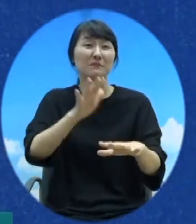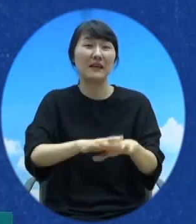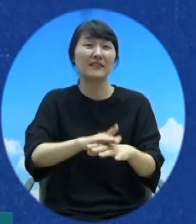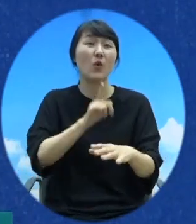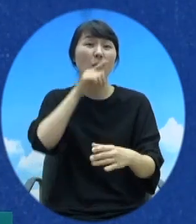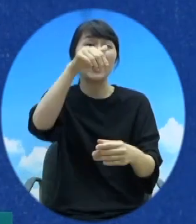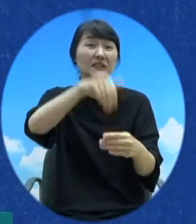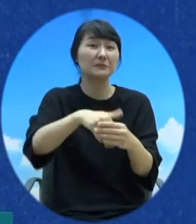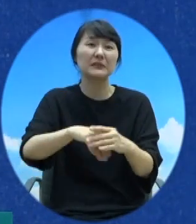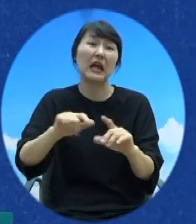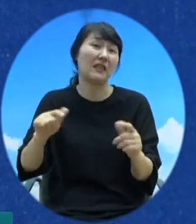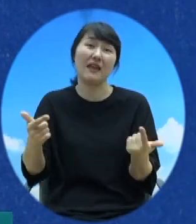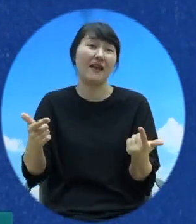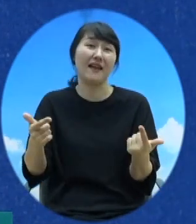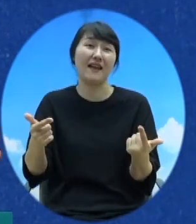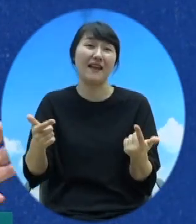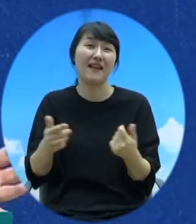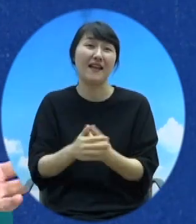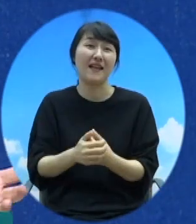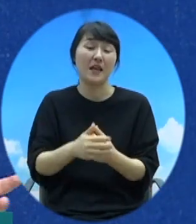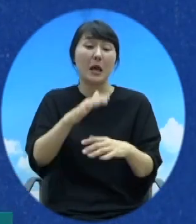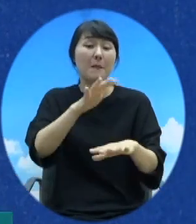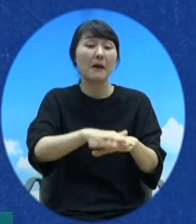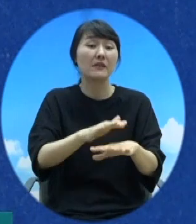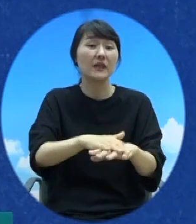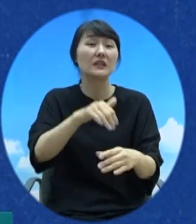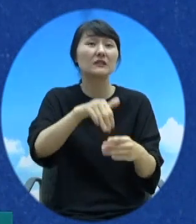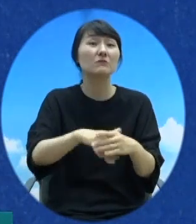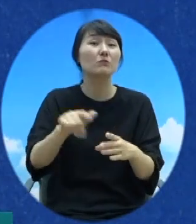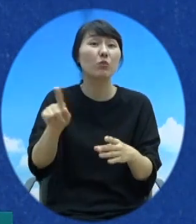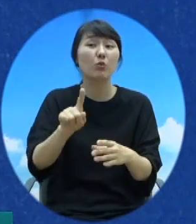심는 농부는 없지요, 그죠? 밭에는 우리가